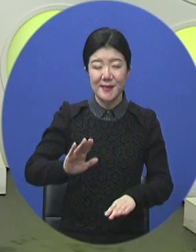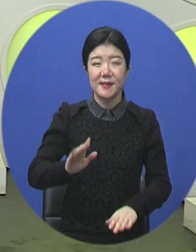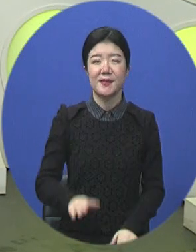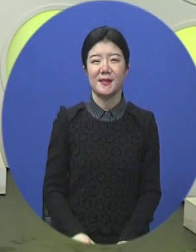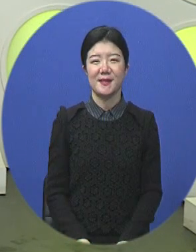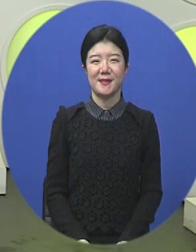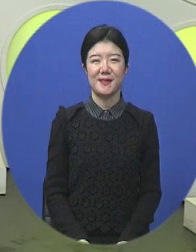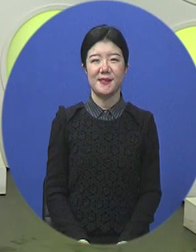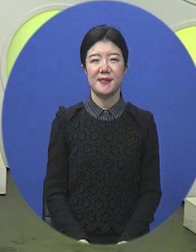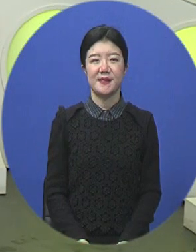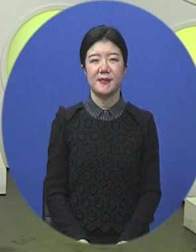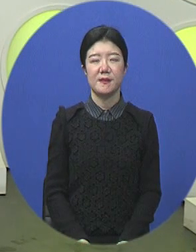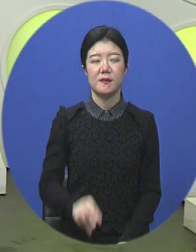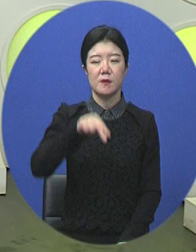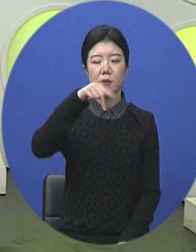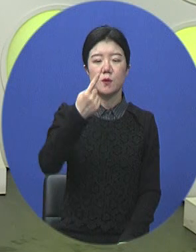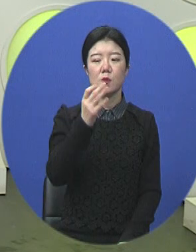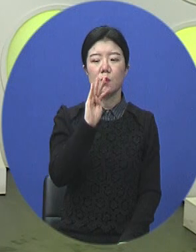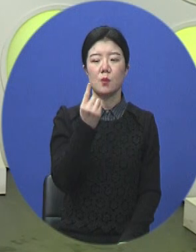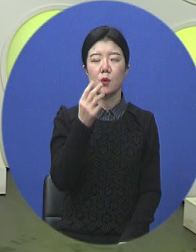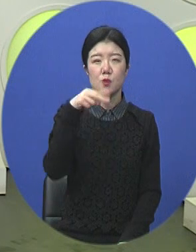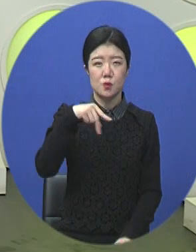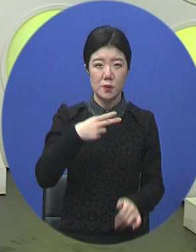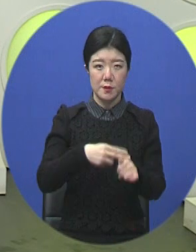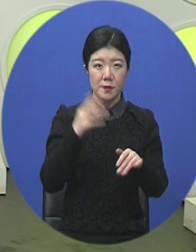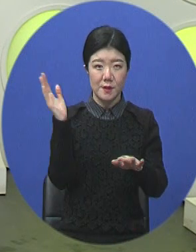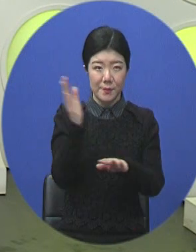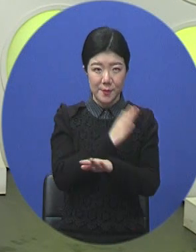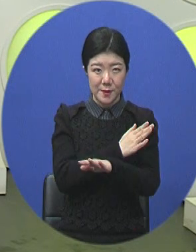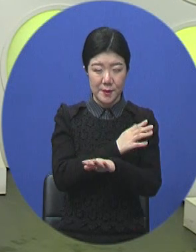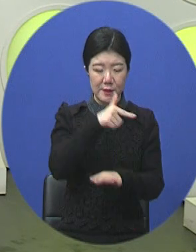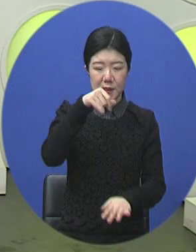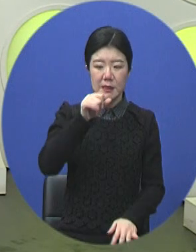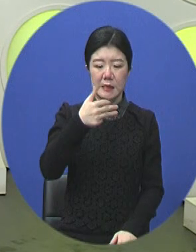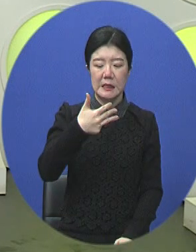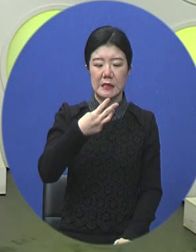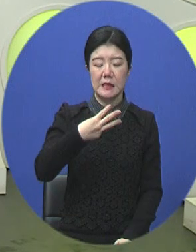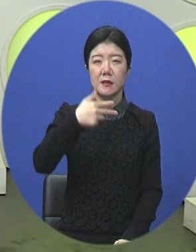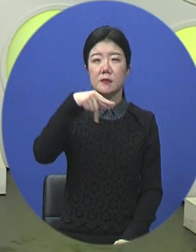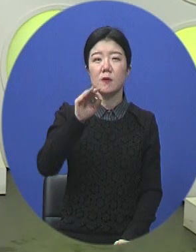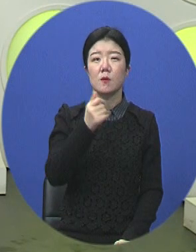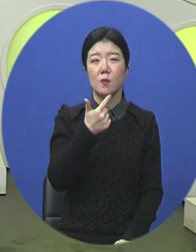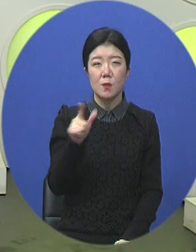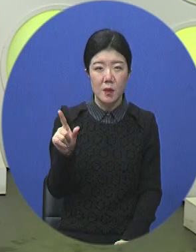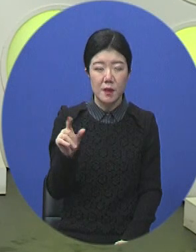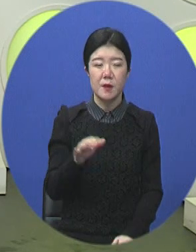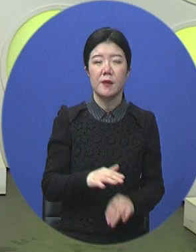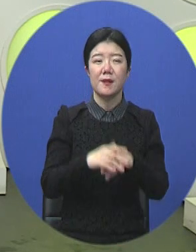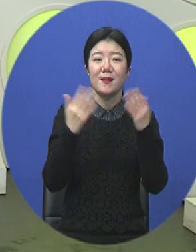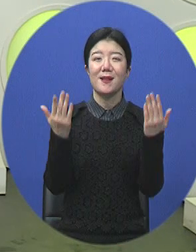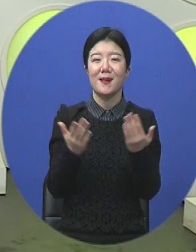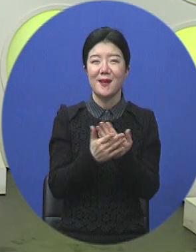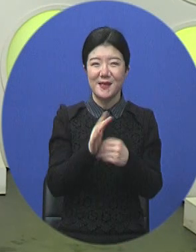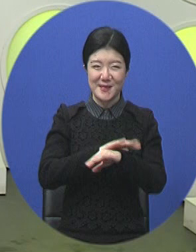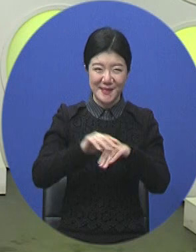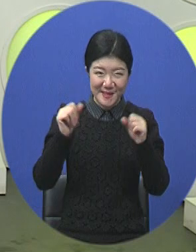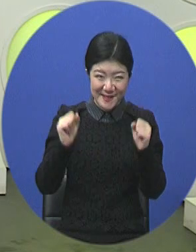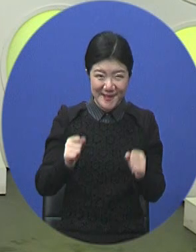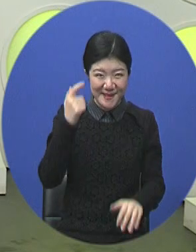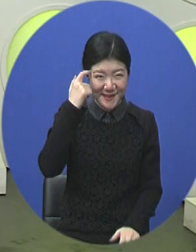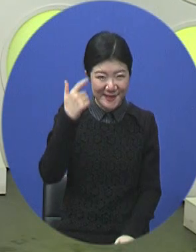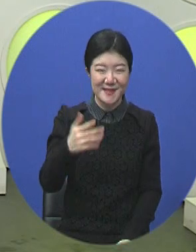거기에 우리 저 송공수 선생님을 비롯해서 우리 거기 저기 길종환 선생님, 유다원 선생님 모두 잘 계시죠?